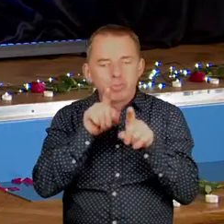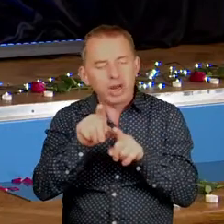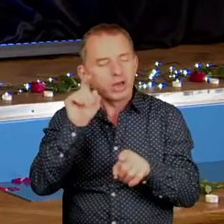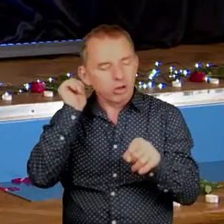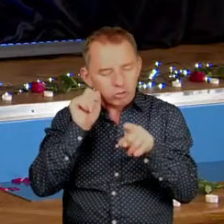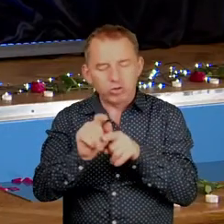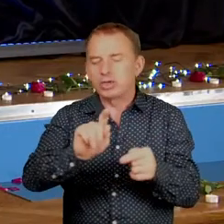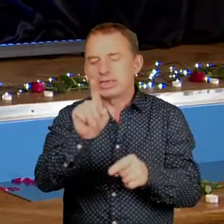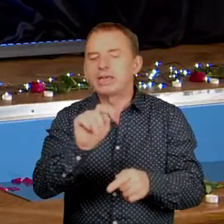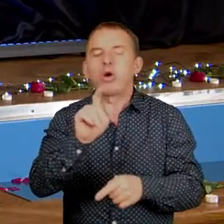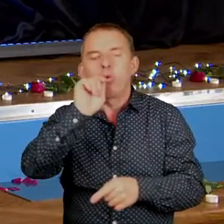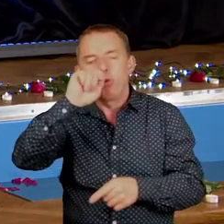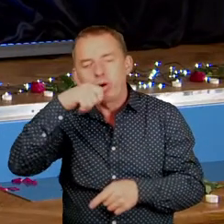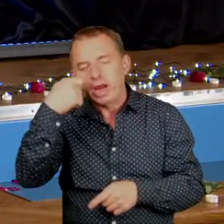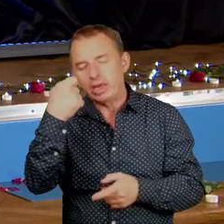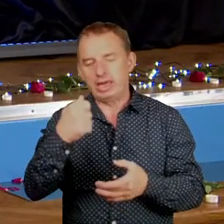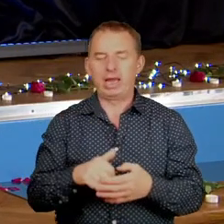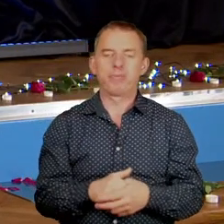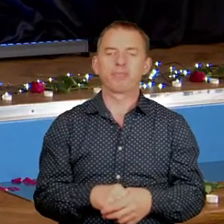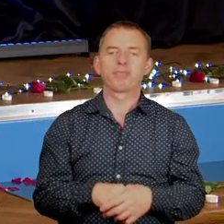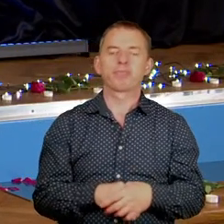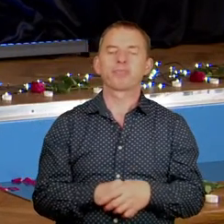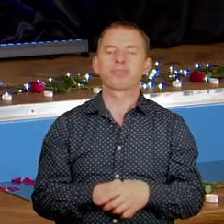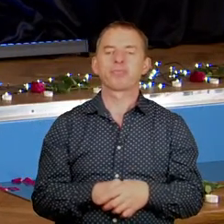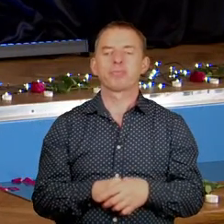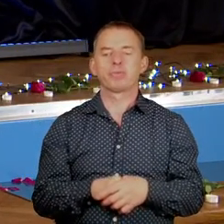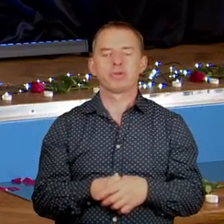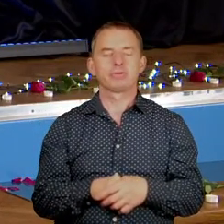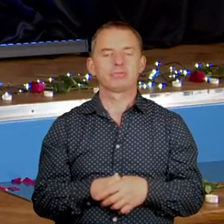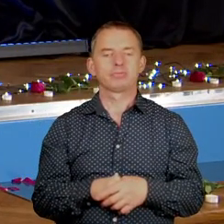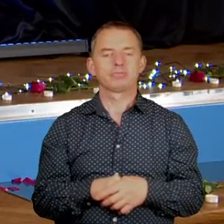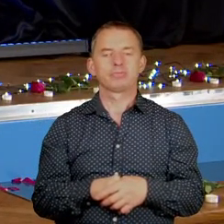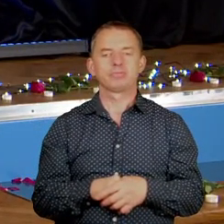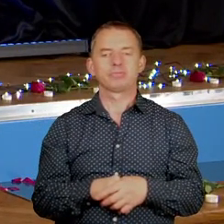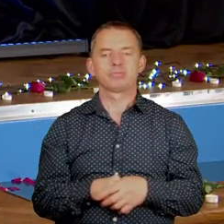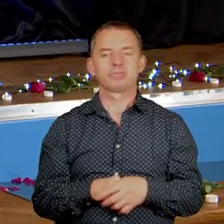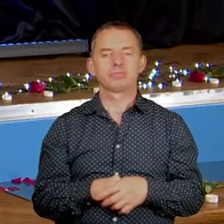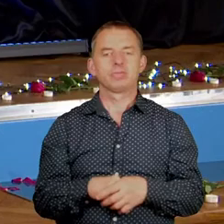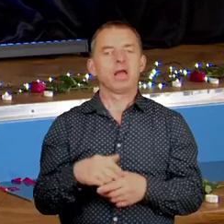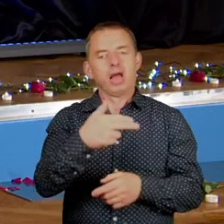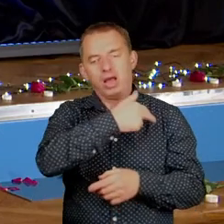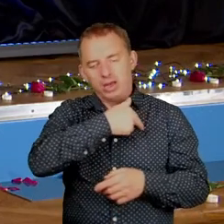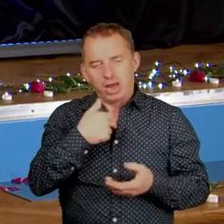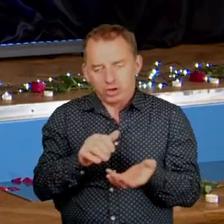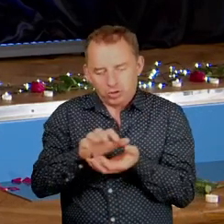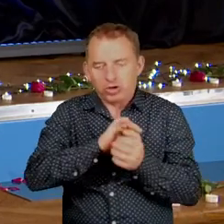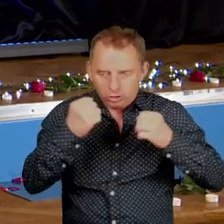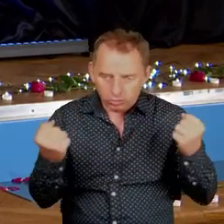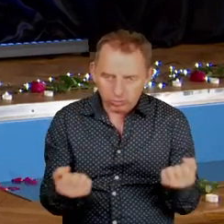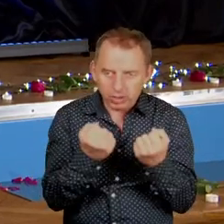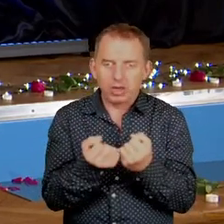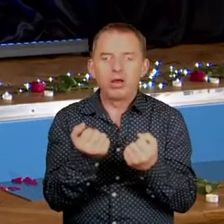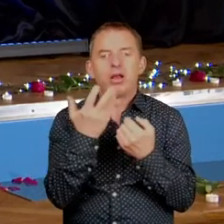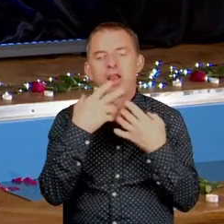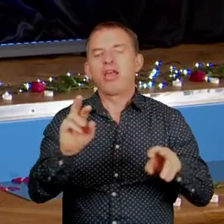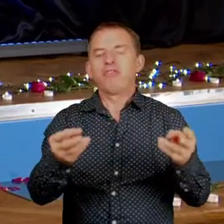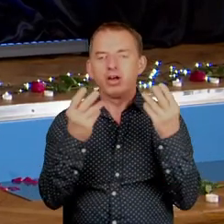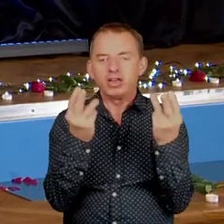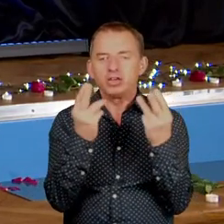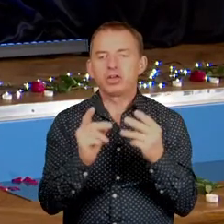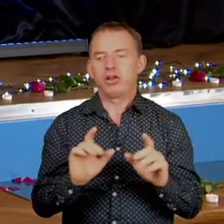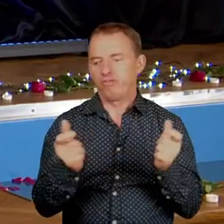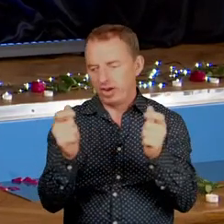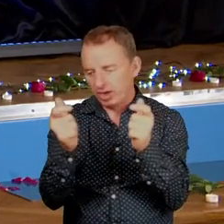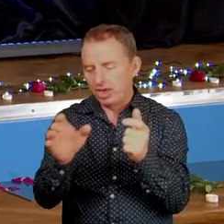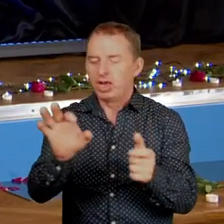Ukrainy. Our world is headed for the most important event in its history. Nasz świat zmierza do najważniejszego wydarzenia w